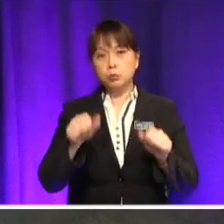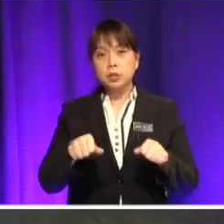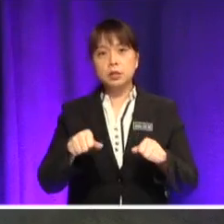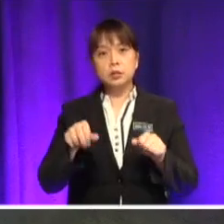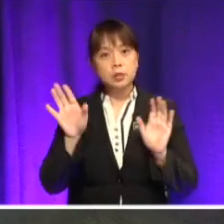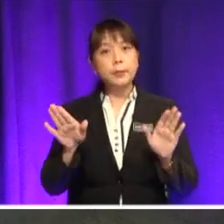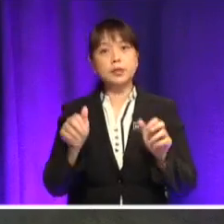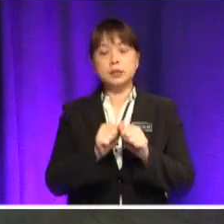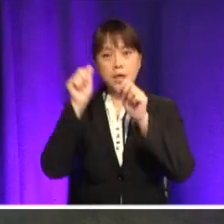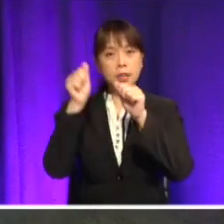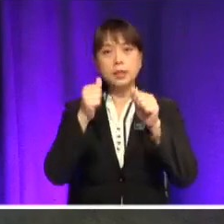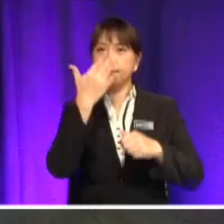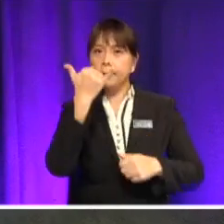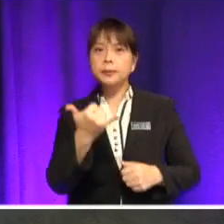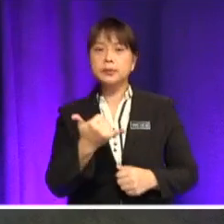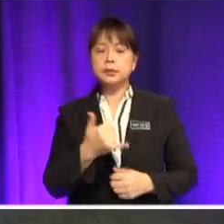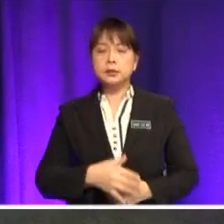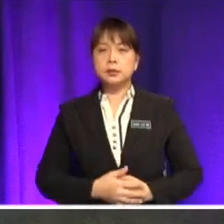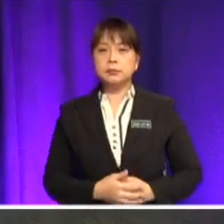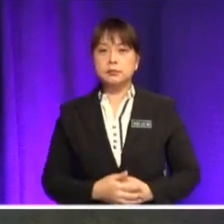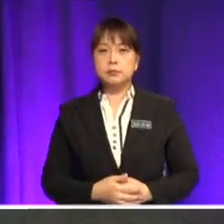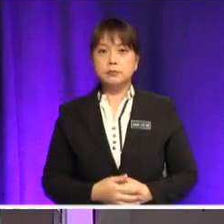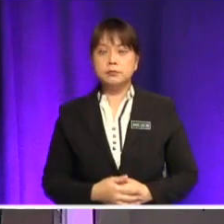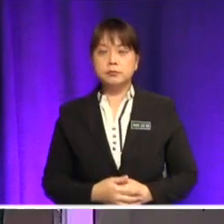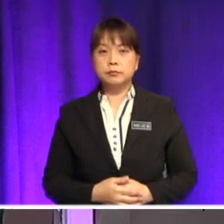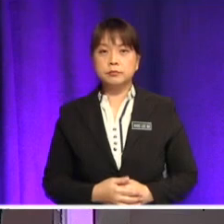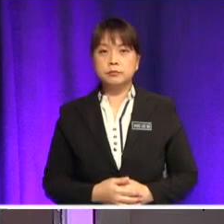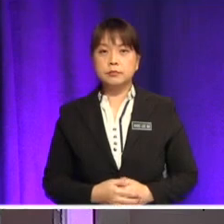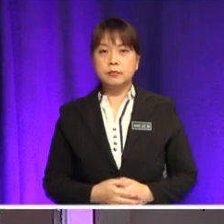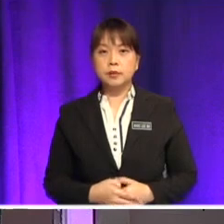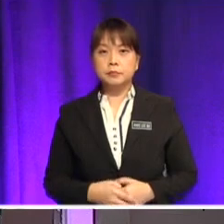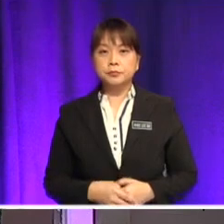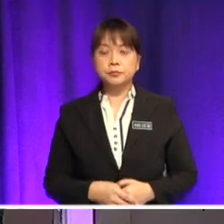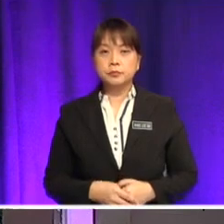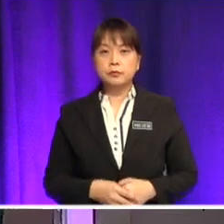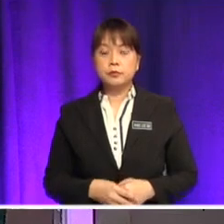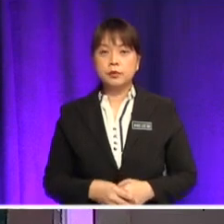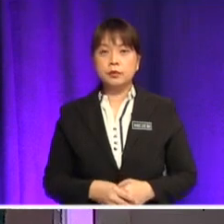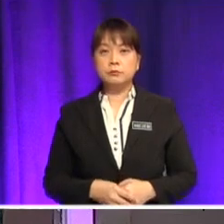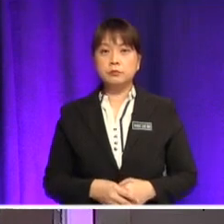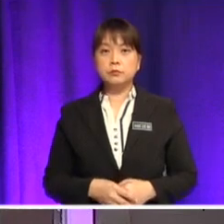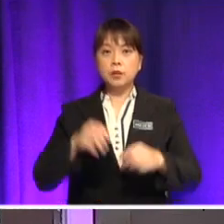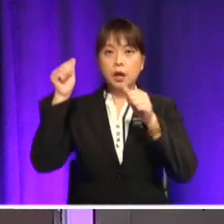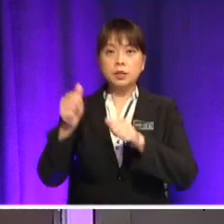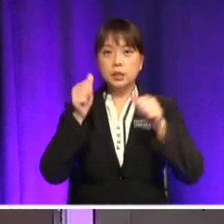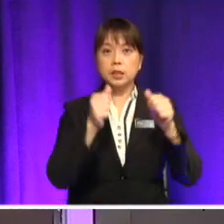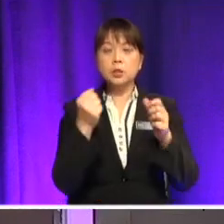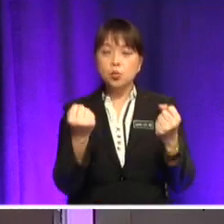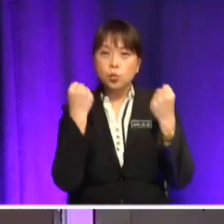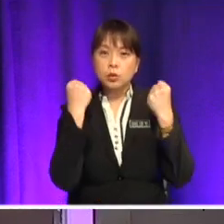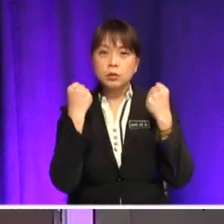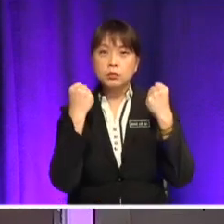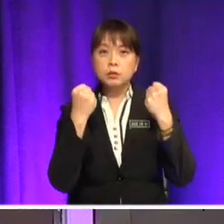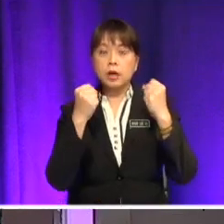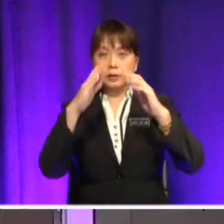di sekolah dan juga di rumah karena tengok kalau ribut yang ribut yang kuat angin akan kuat Oke ini Bombom ya